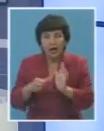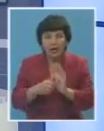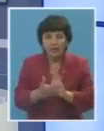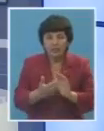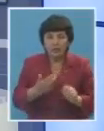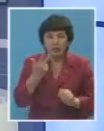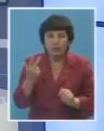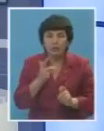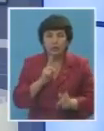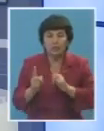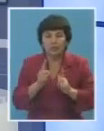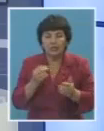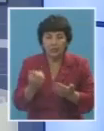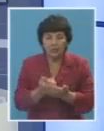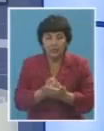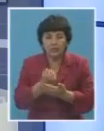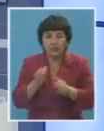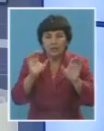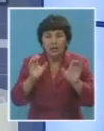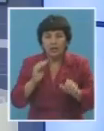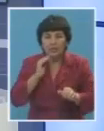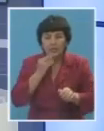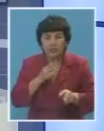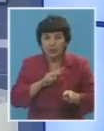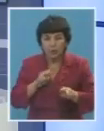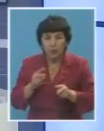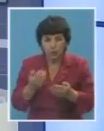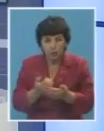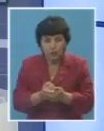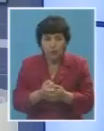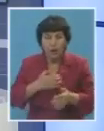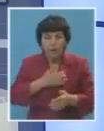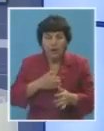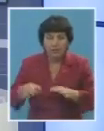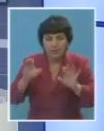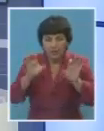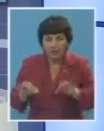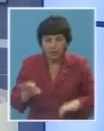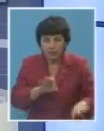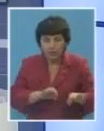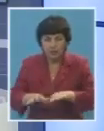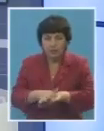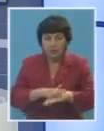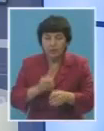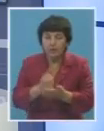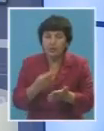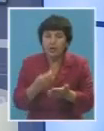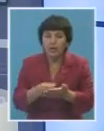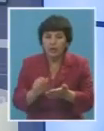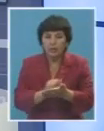шақырылымның 3-ші сессиясы табысты болды. Заңдардың сапасына көңіл бөленді. Маңызды заң жобаларының қатарында еліміздің басты қаржы